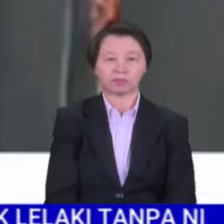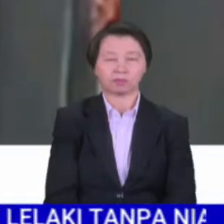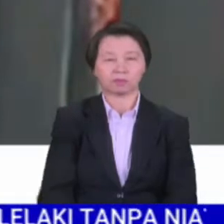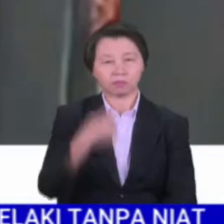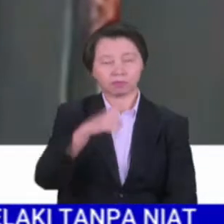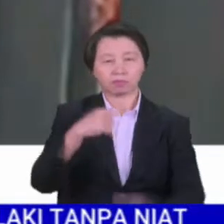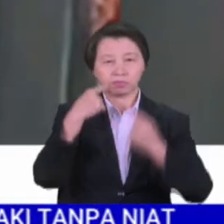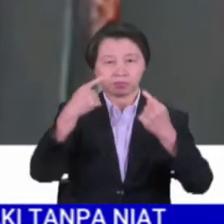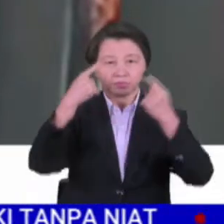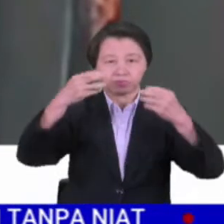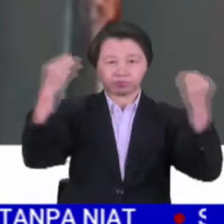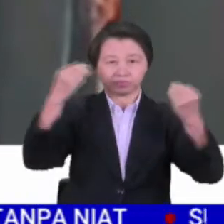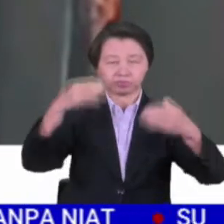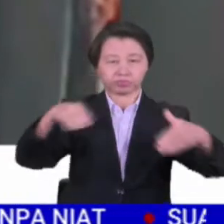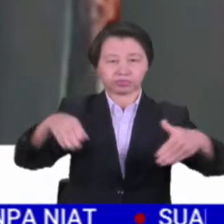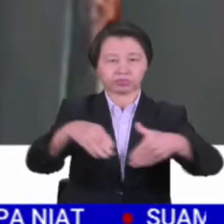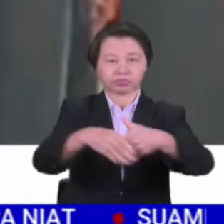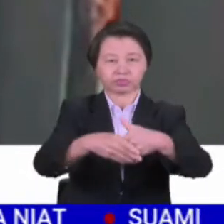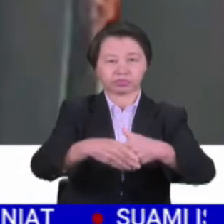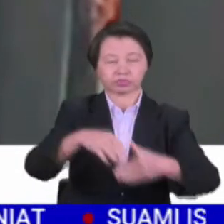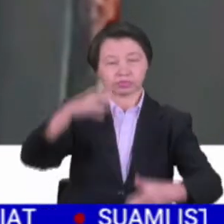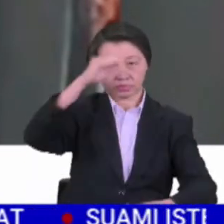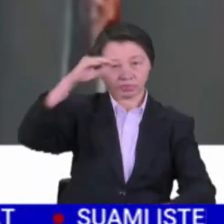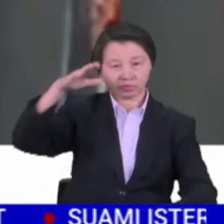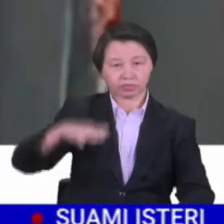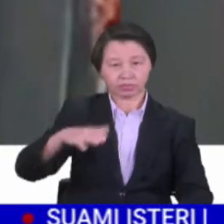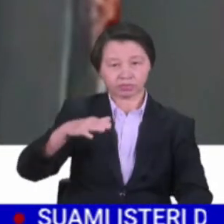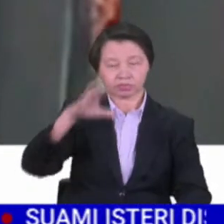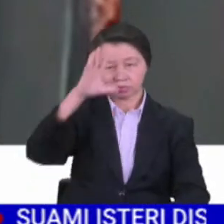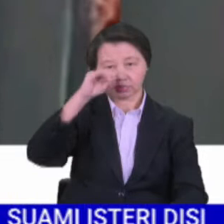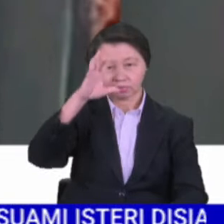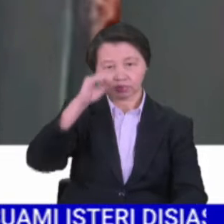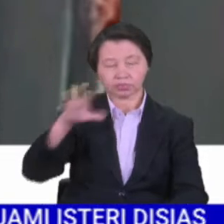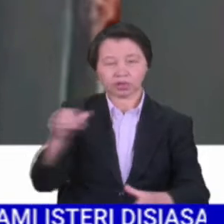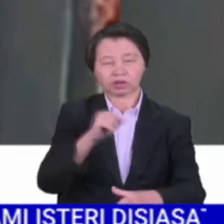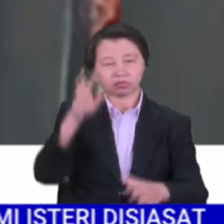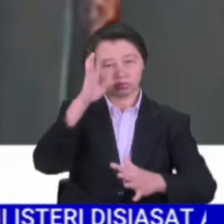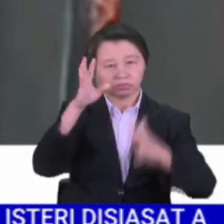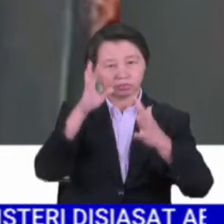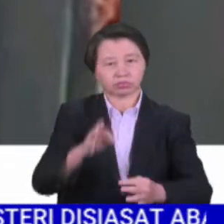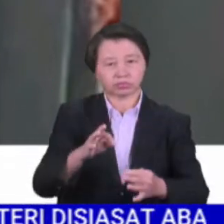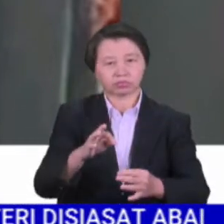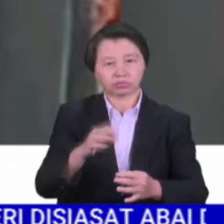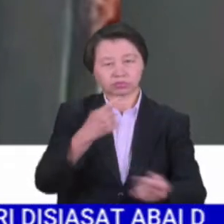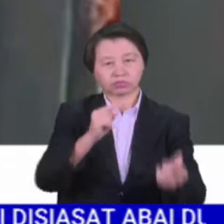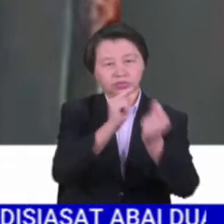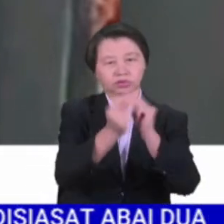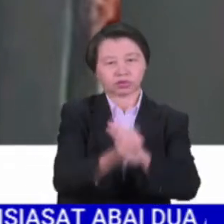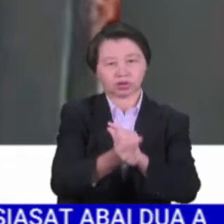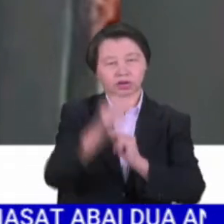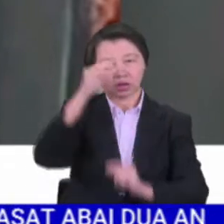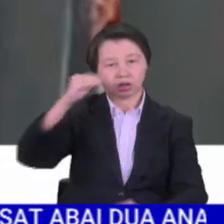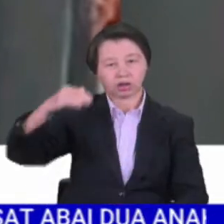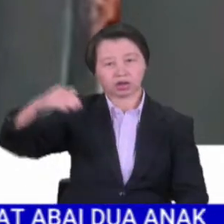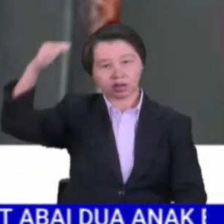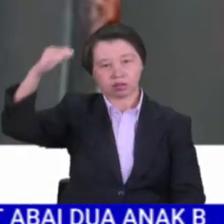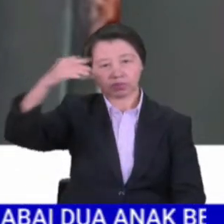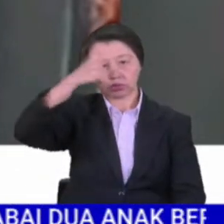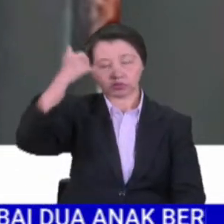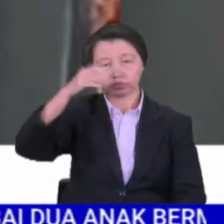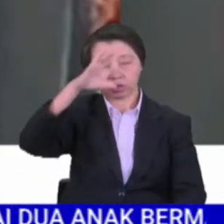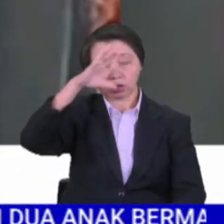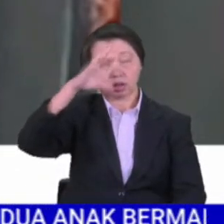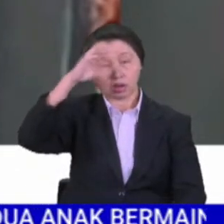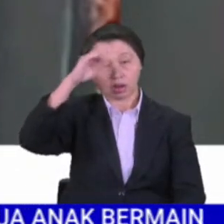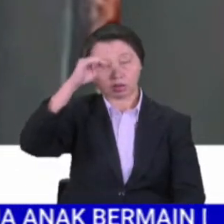Demi menjayakan majlis perkahwinan, adik perempuan kepada pengantin lelaki mengambil keputusan untuk menggantikan abangnya. Ini kerana